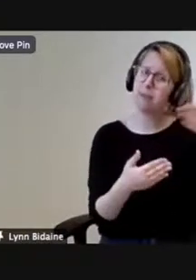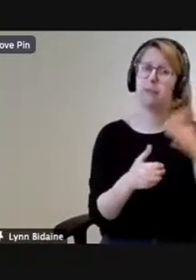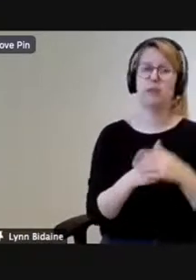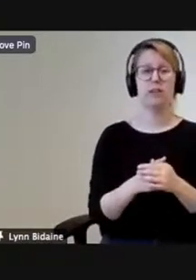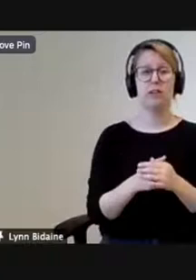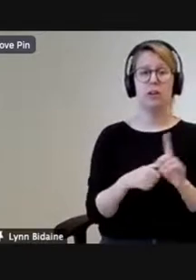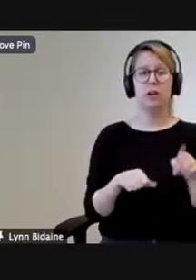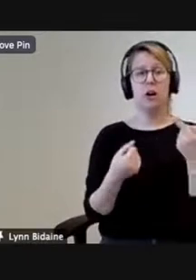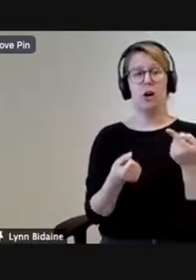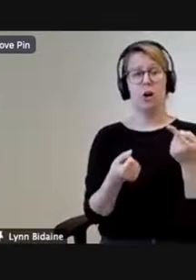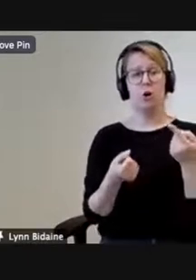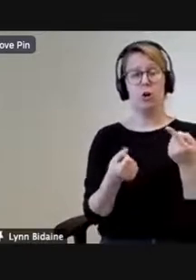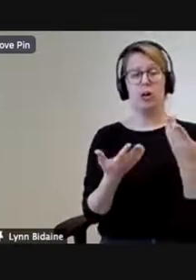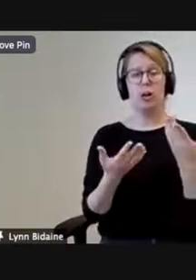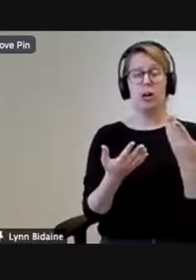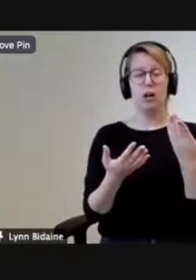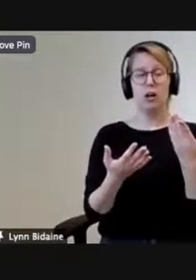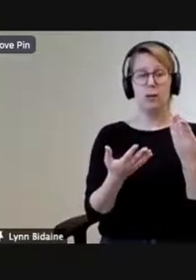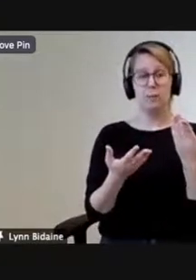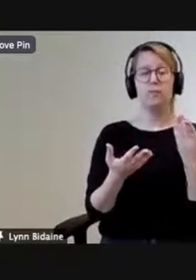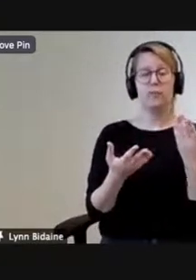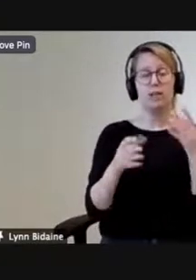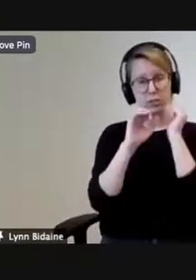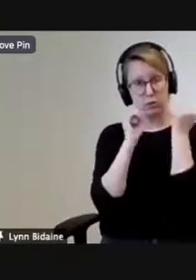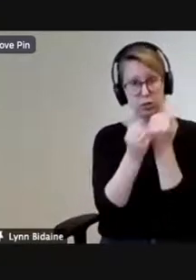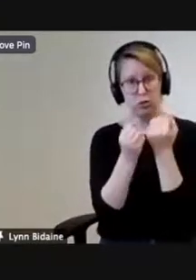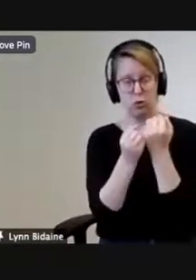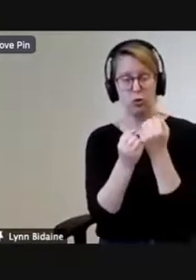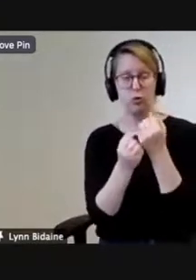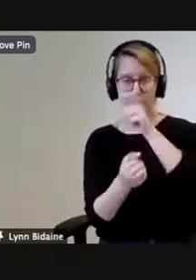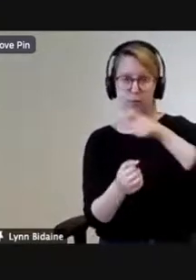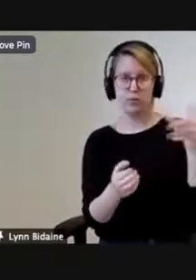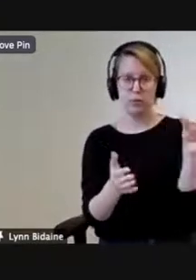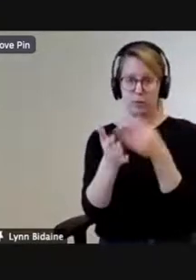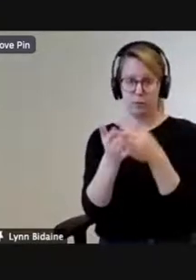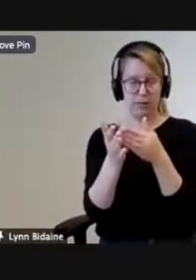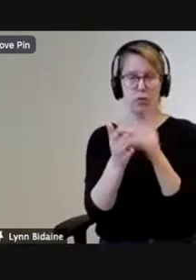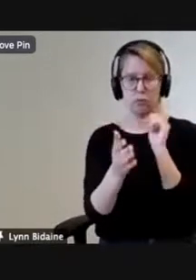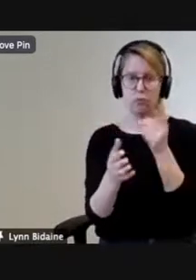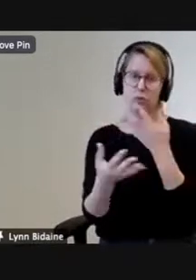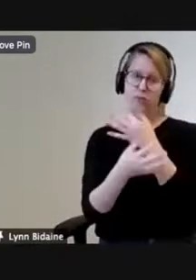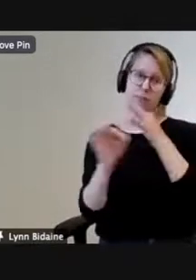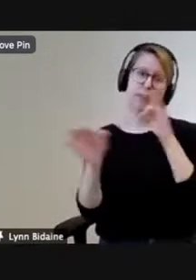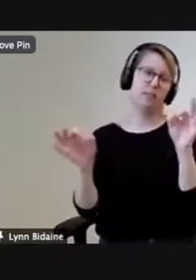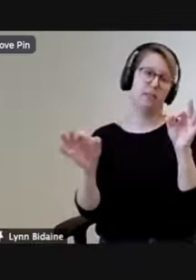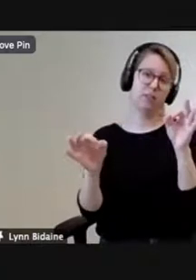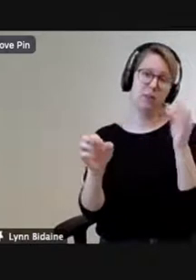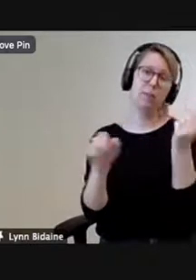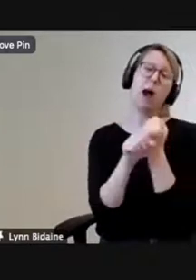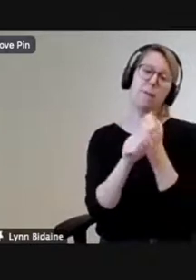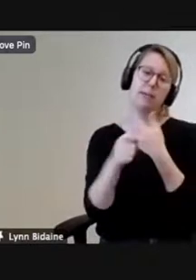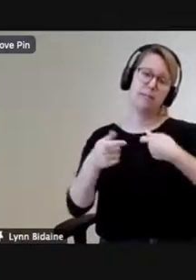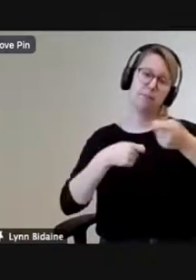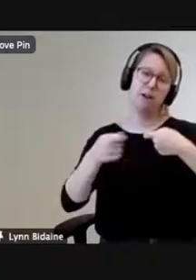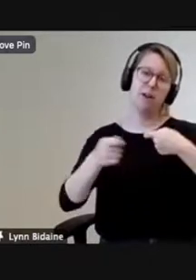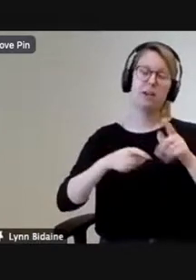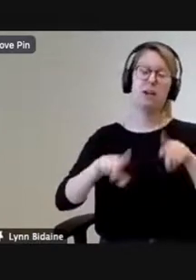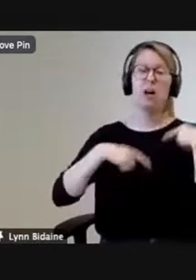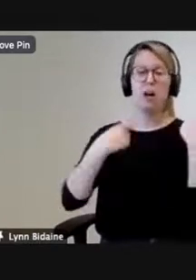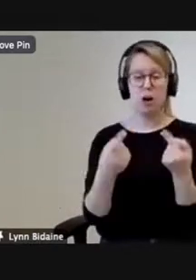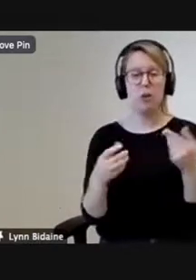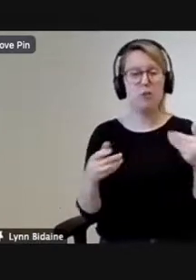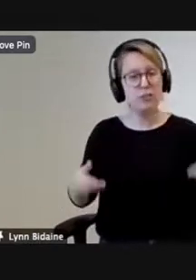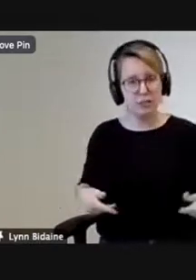en coopérant avec le réseau européen des services publics de l'emploi, en coopérant avec les partenaires sociaux et bien sûr avec